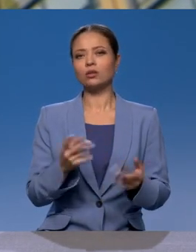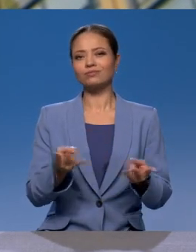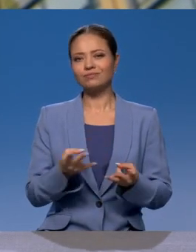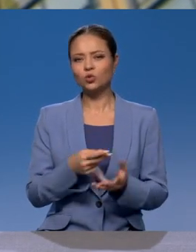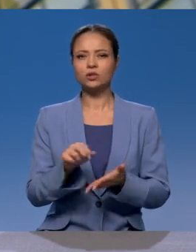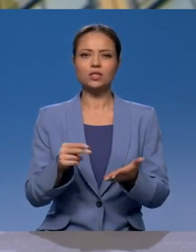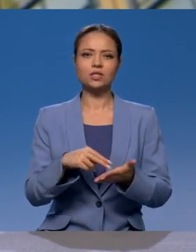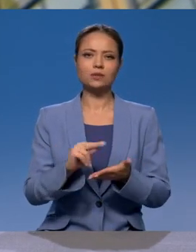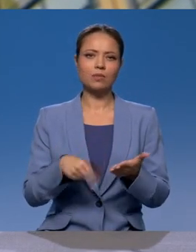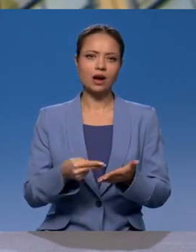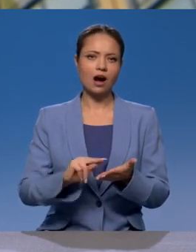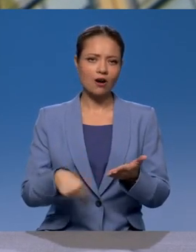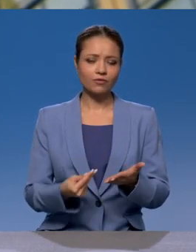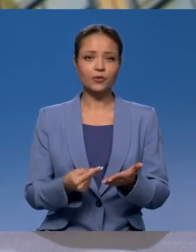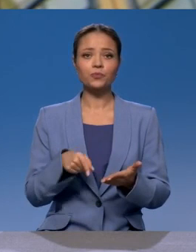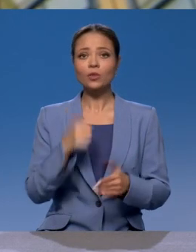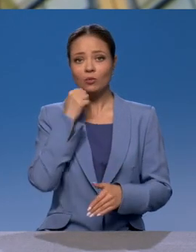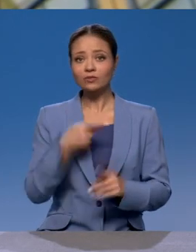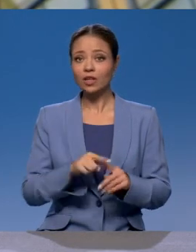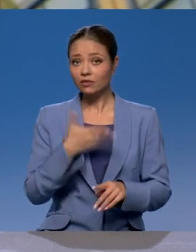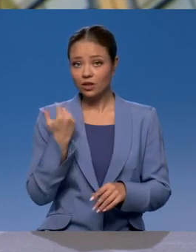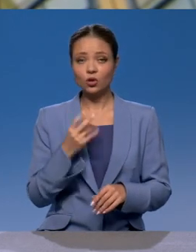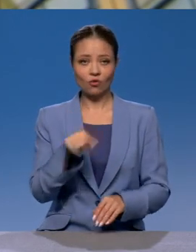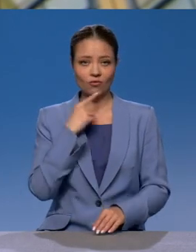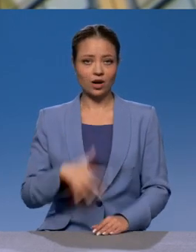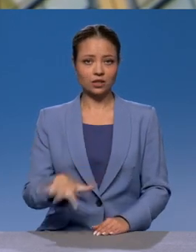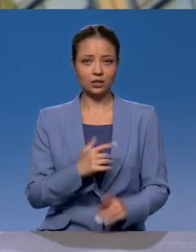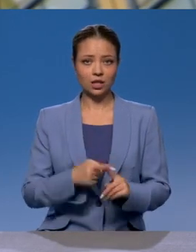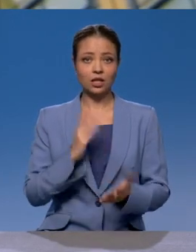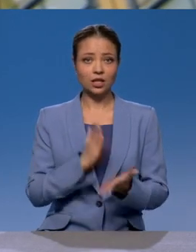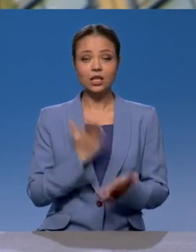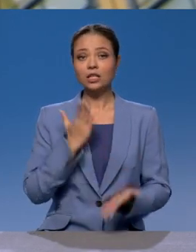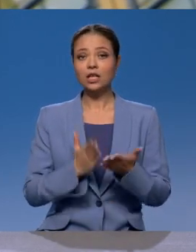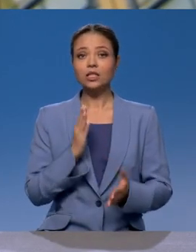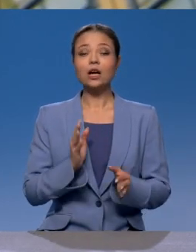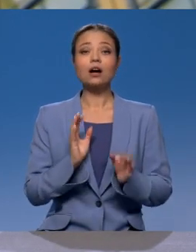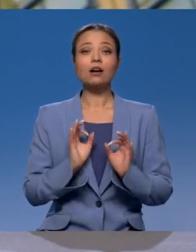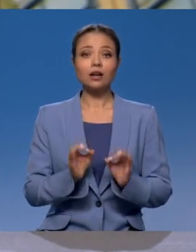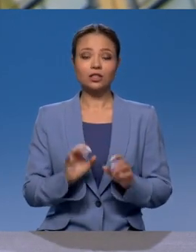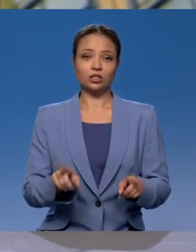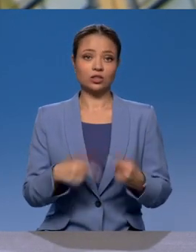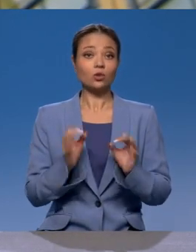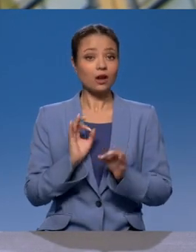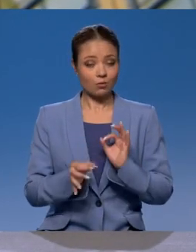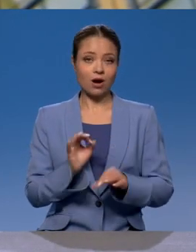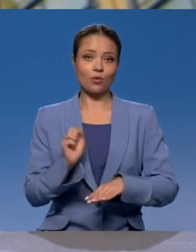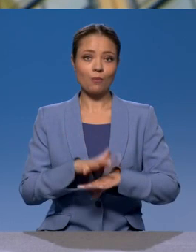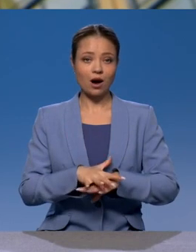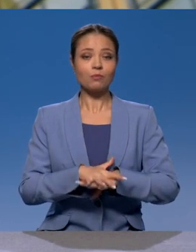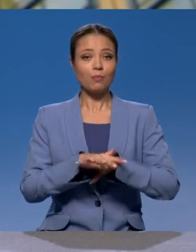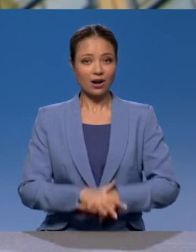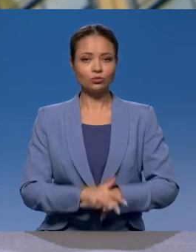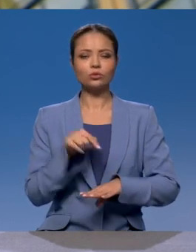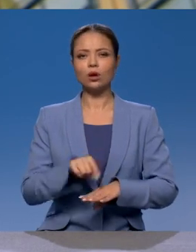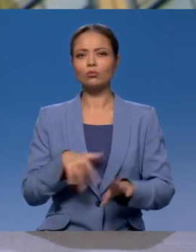которых сейчас говорят. В Москве этого нет, но по России это имеет место быть. Если, конечно, они создадут нормальную базу, где будет известно все о